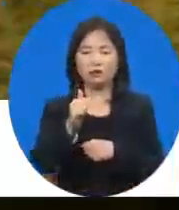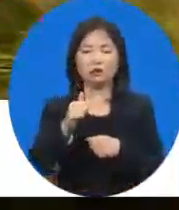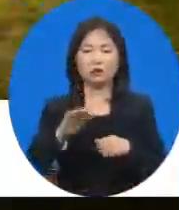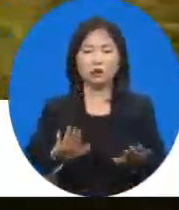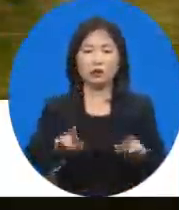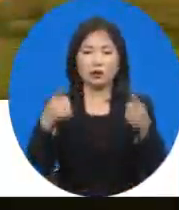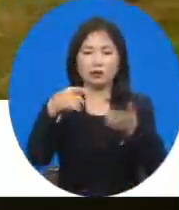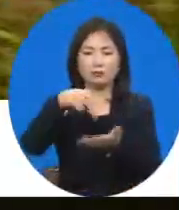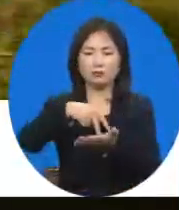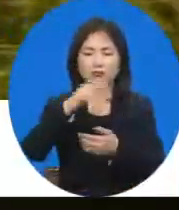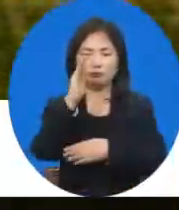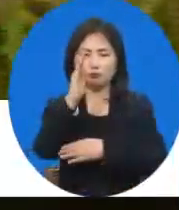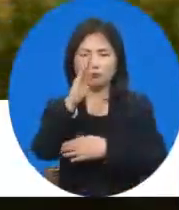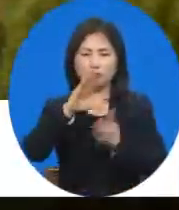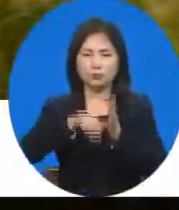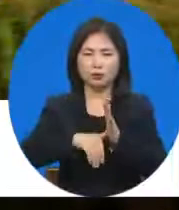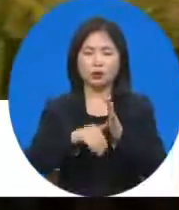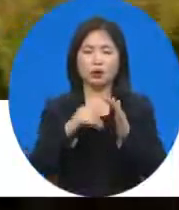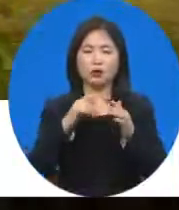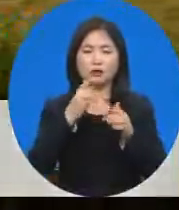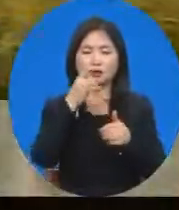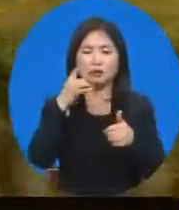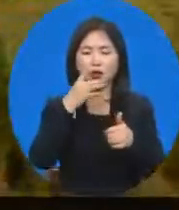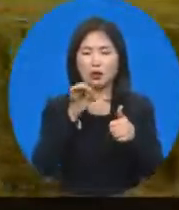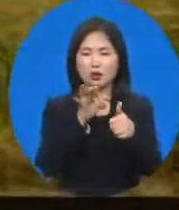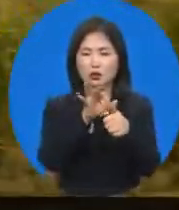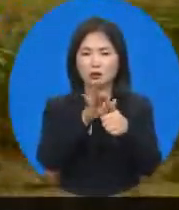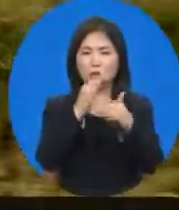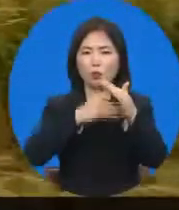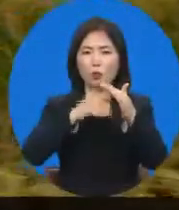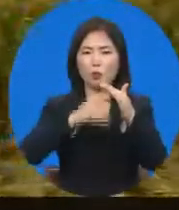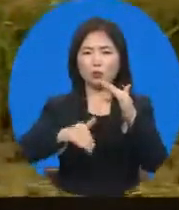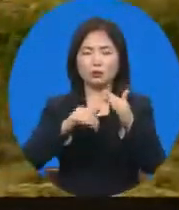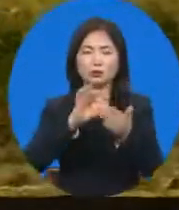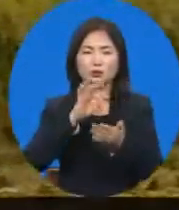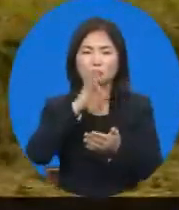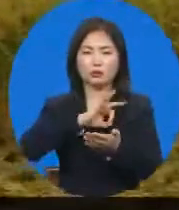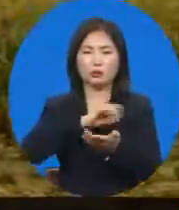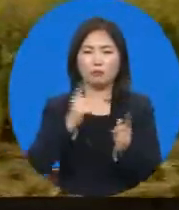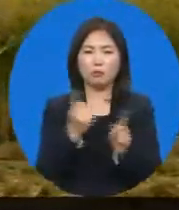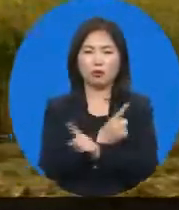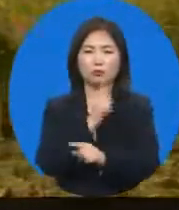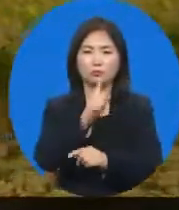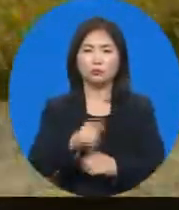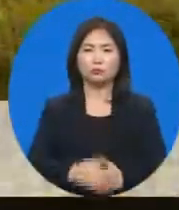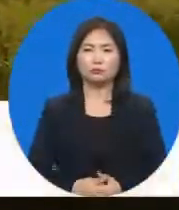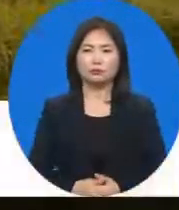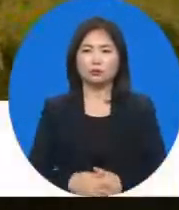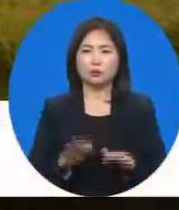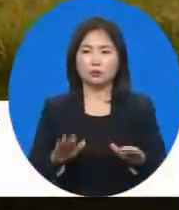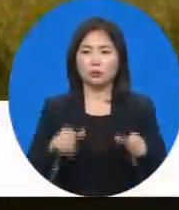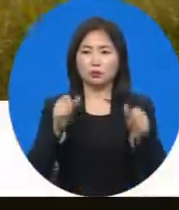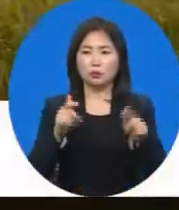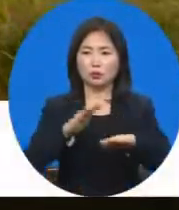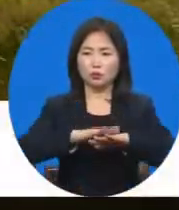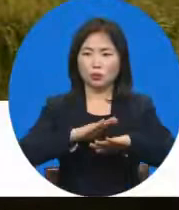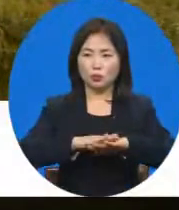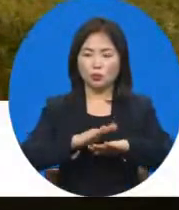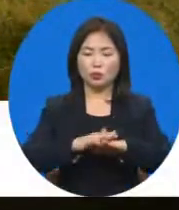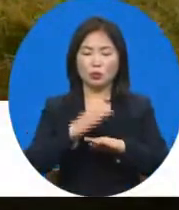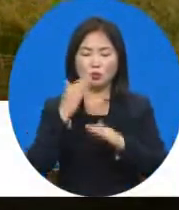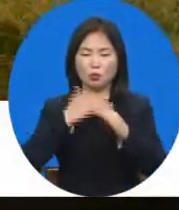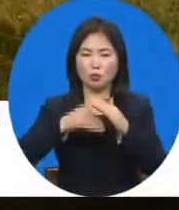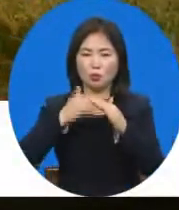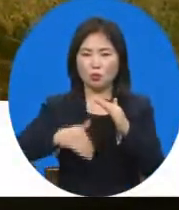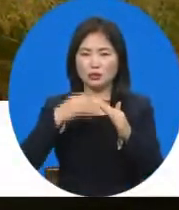통해 직불제 를 공익형 으로 캐 편하겠다 고 밝혔습니다 이번 기회에 농업이 갖는 농업이 이쪽